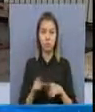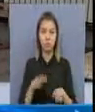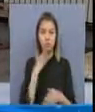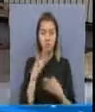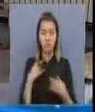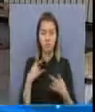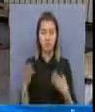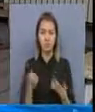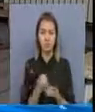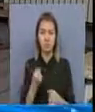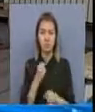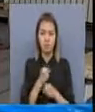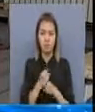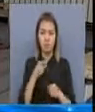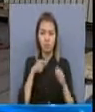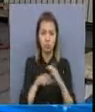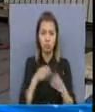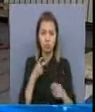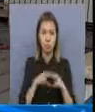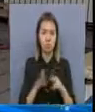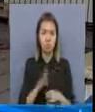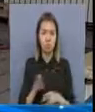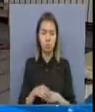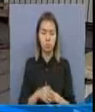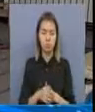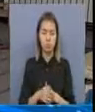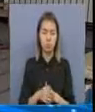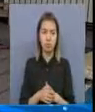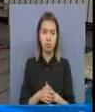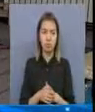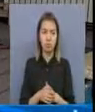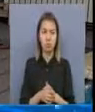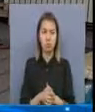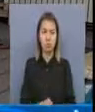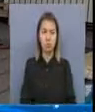өзіміз балалармен істеп жатырмыз. Ақырын ақырын, әлі біткен жоқ. Соны осы